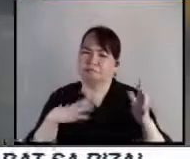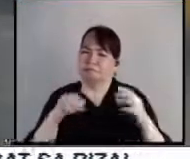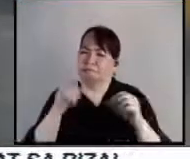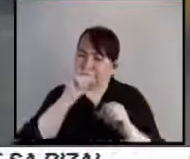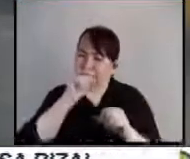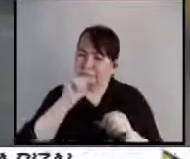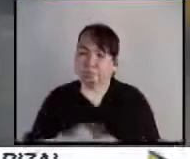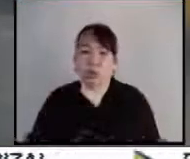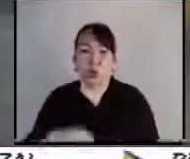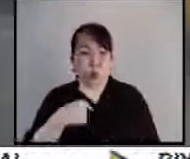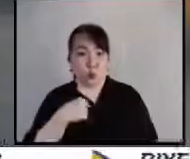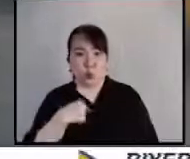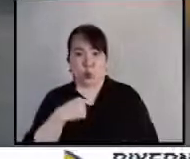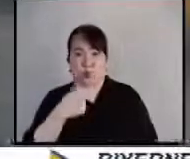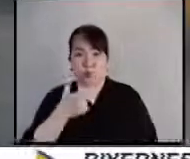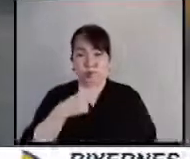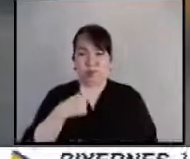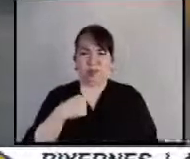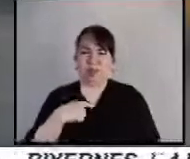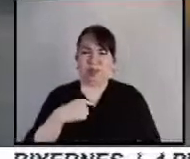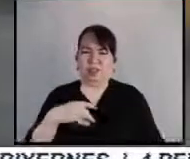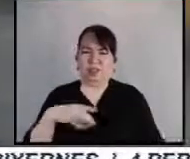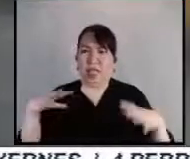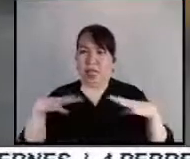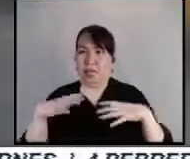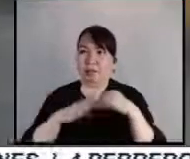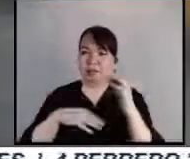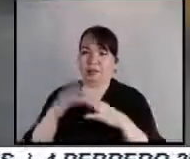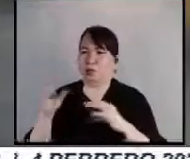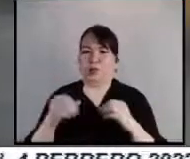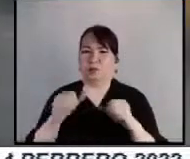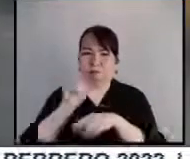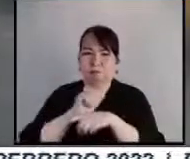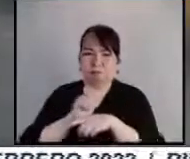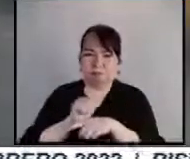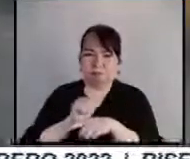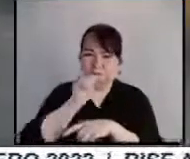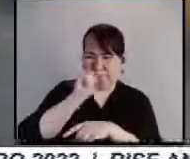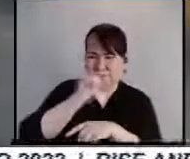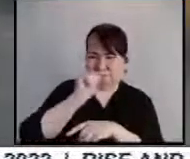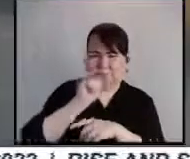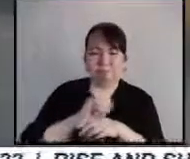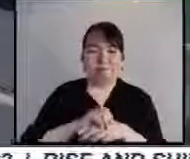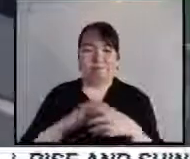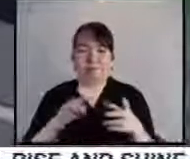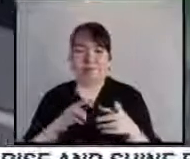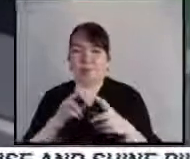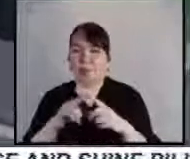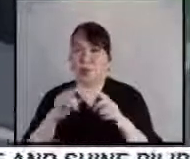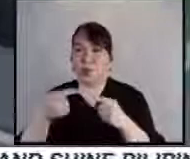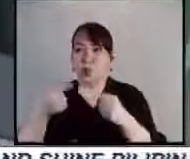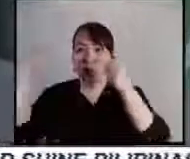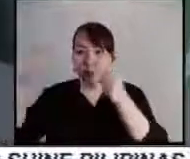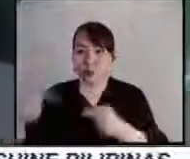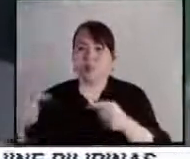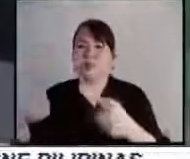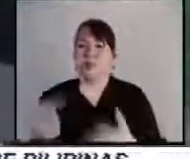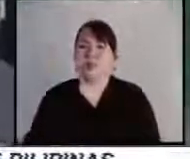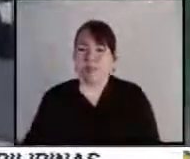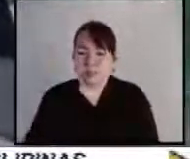ensayo, kailangan kong training is training pa rin. At para sa makakalaban ko, kasi